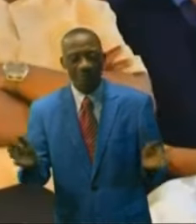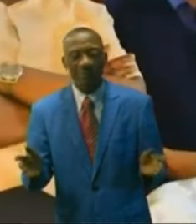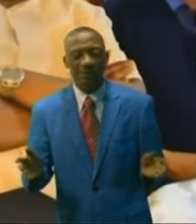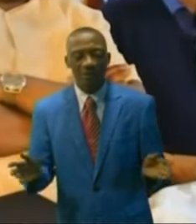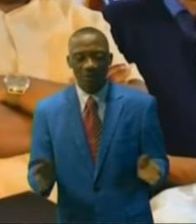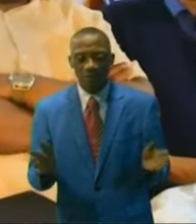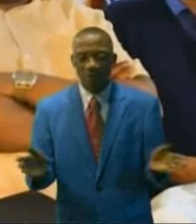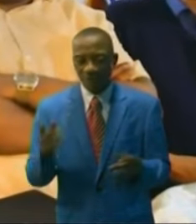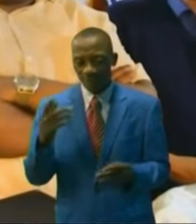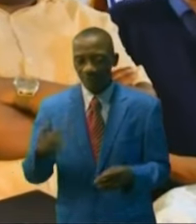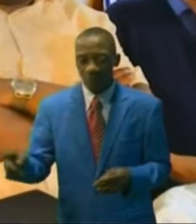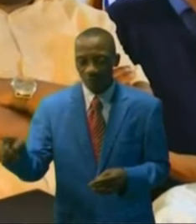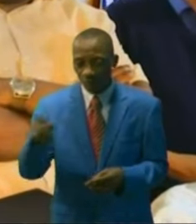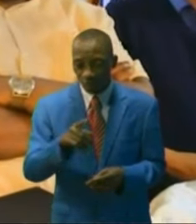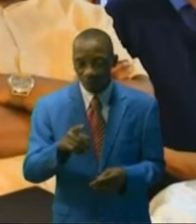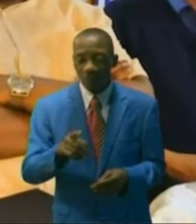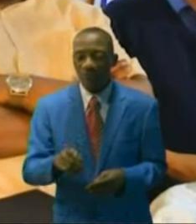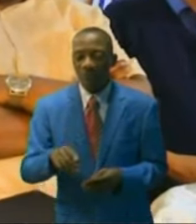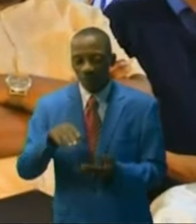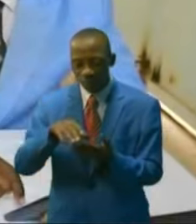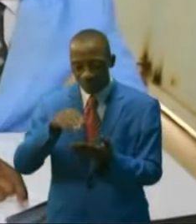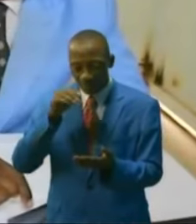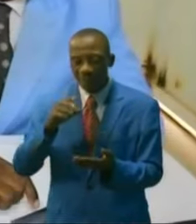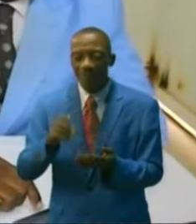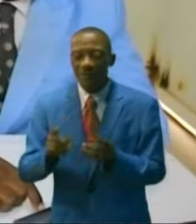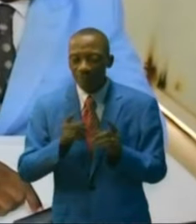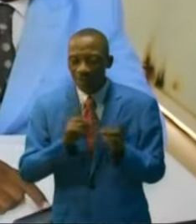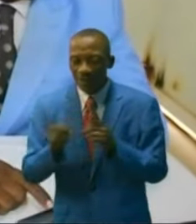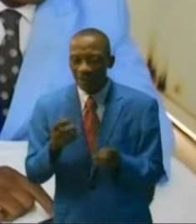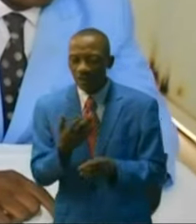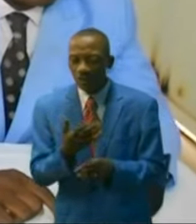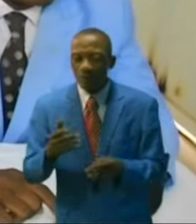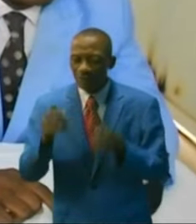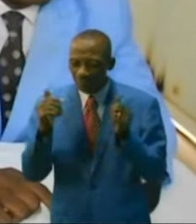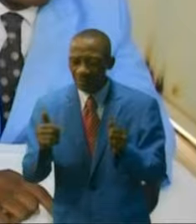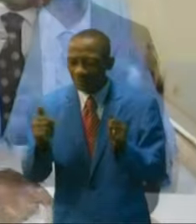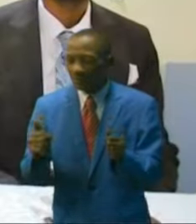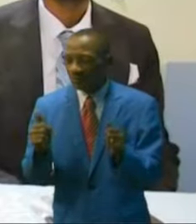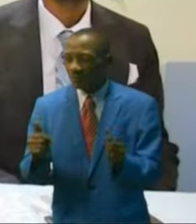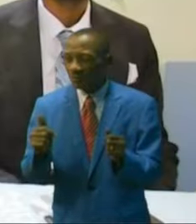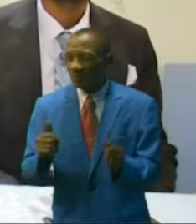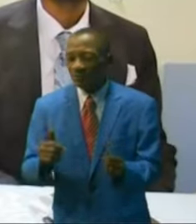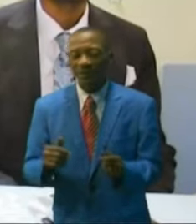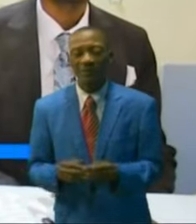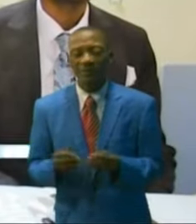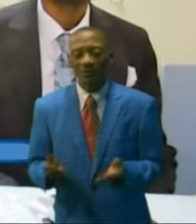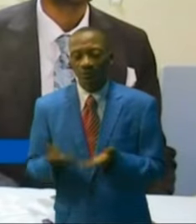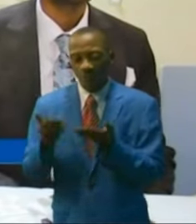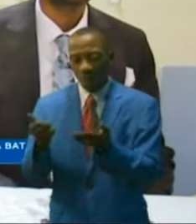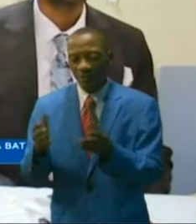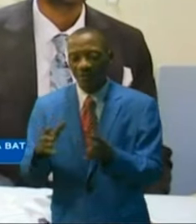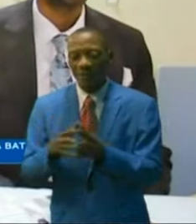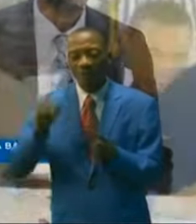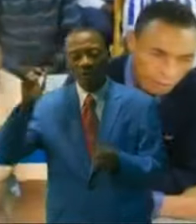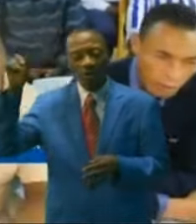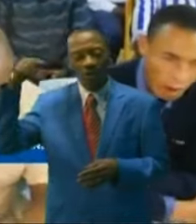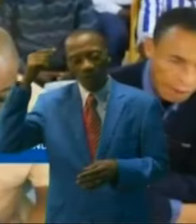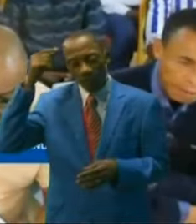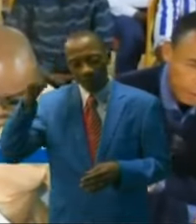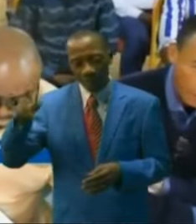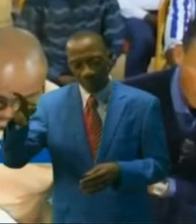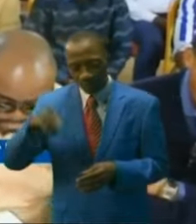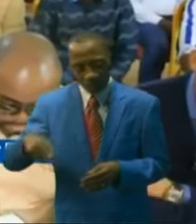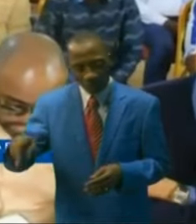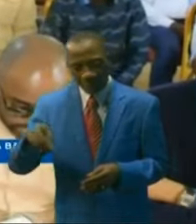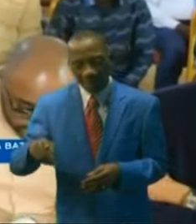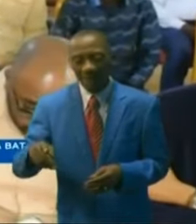Ce séminaire a connu la participation active de membres du gouvernement provincial, le membre des différents cabinets, les chefs de